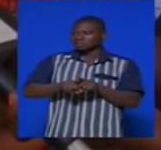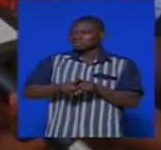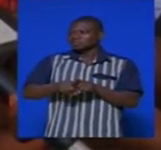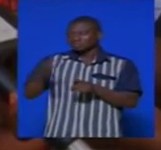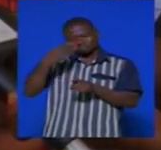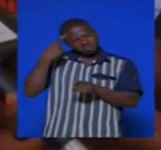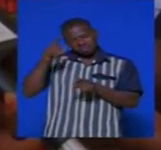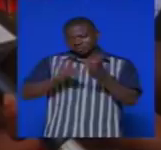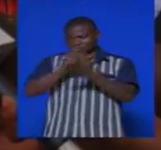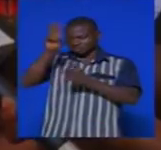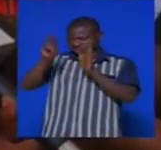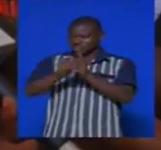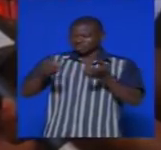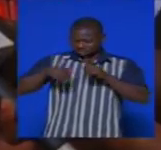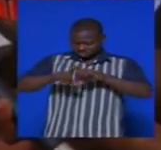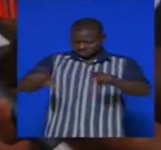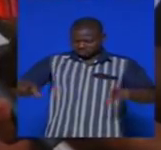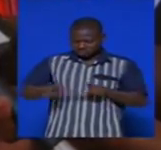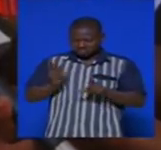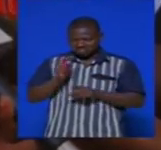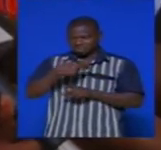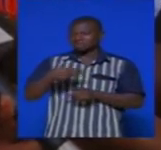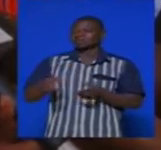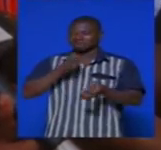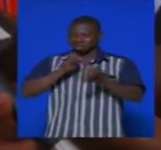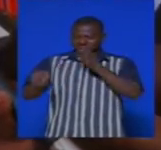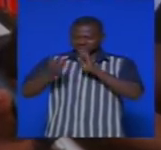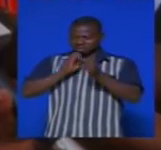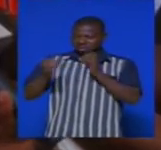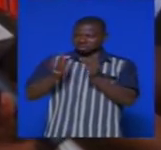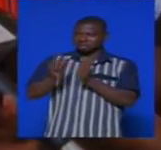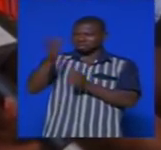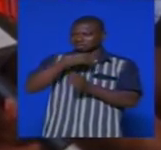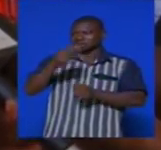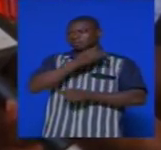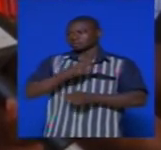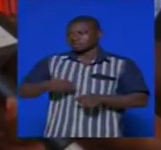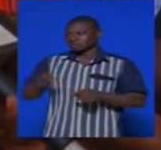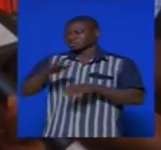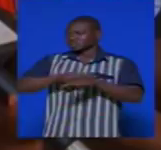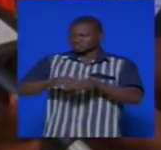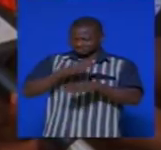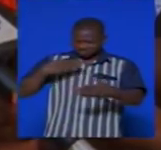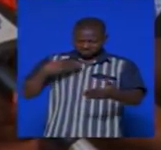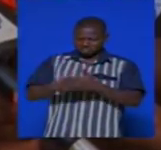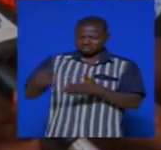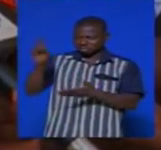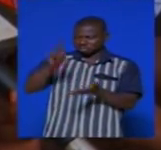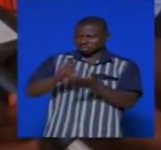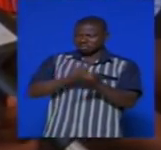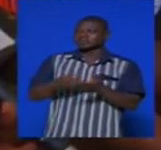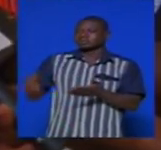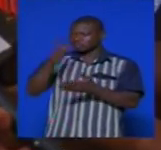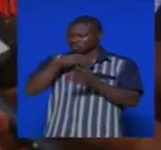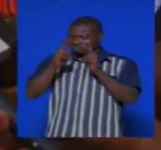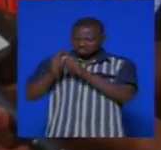nous allons échanger encore avec les élus locaux sur l'approche basée sur les droits humains, qui est une approche de développement qui met